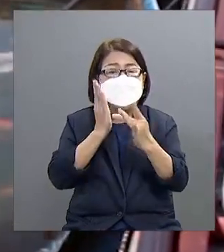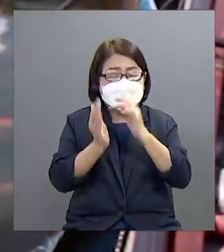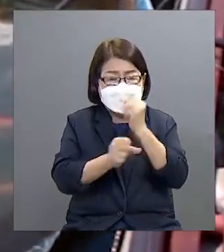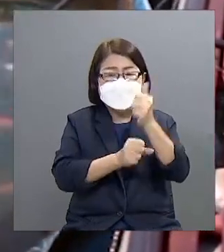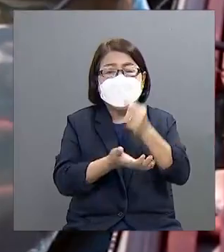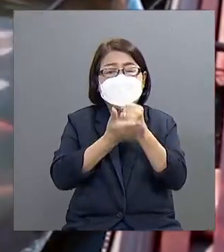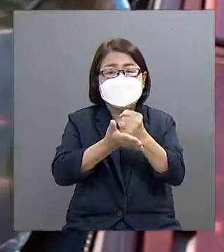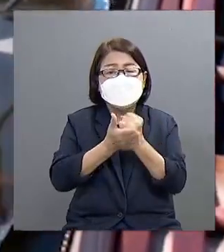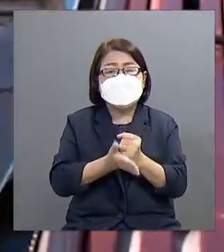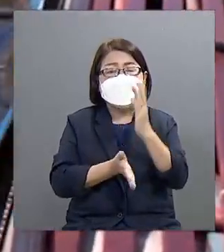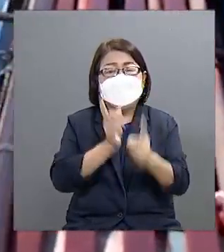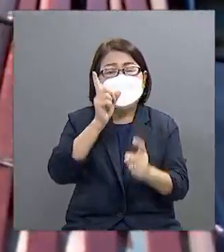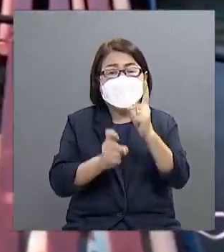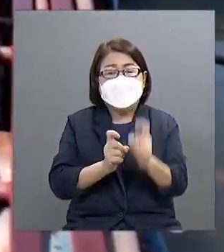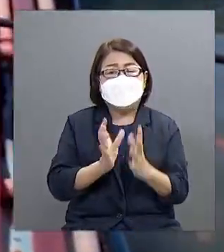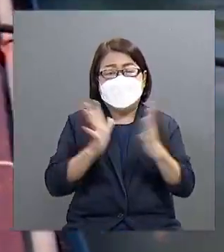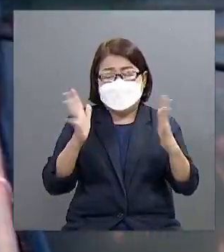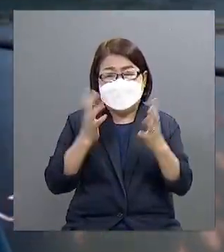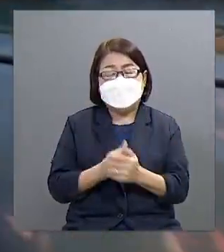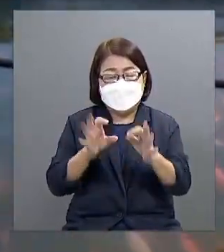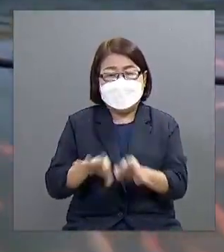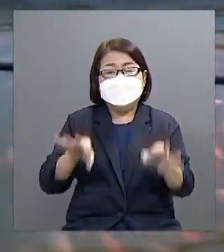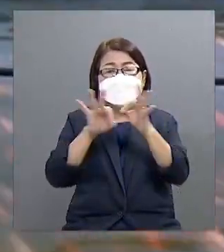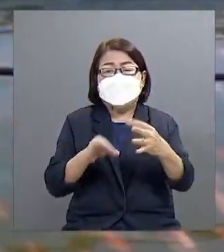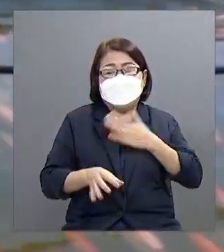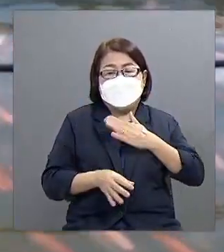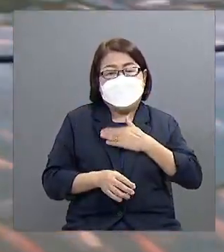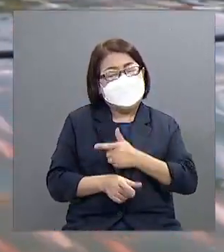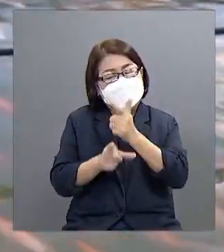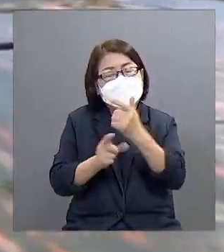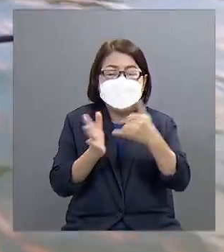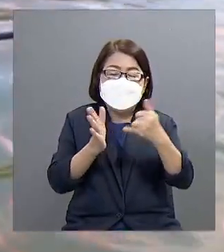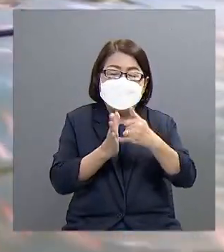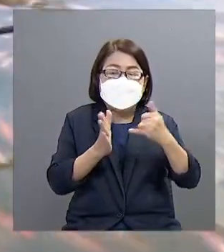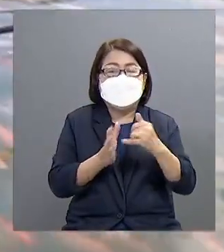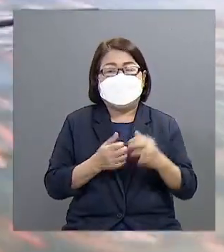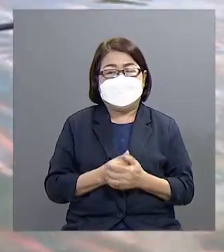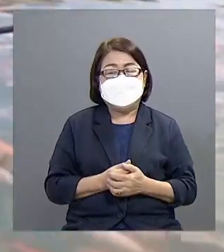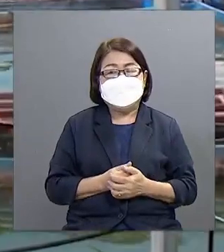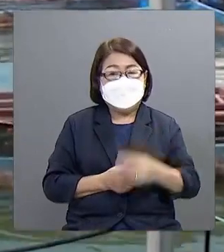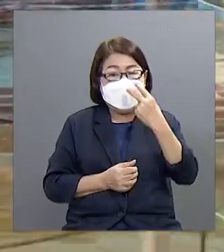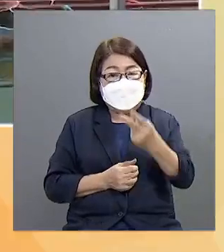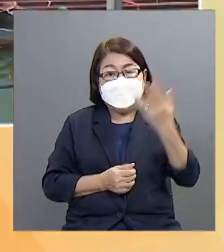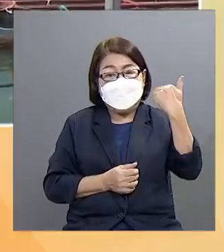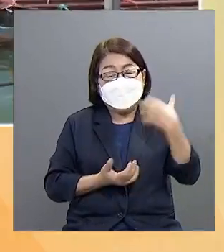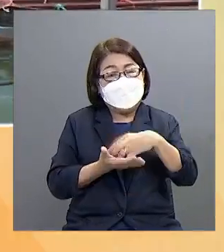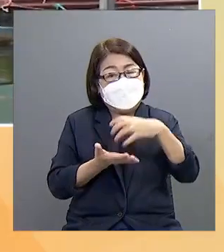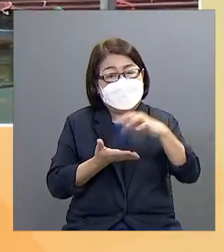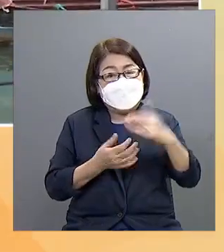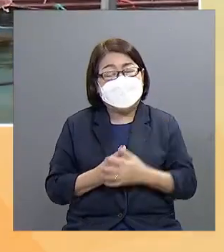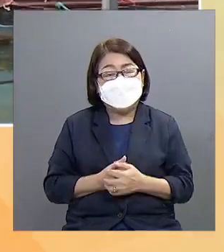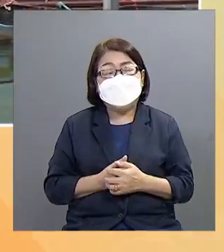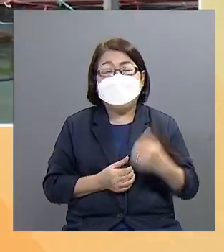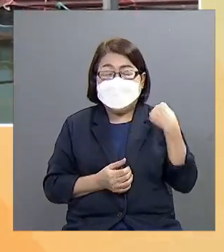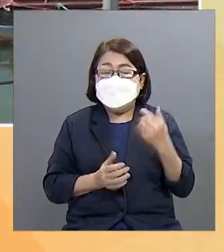ที่สำคัญสะดวกสบายกับผู้เลี้ยงนะคะแล้วก็ลดความเสี่ยงที่จะเกิดขึ้นด้วยอย่างที่เราเคยนำเสนอเนาะมีเกษตรกรที่อยู่